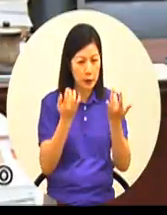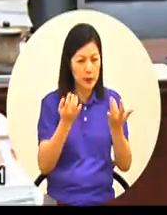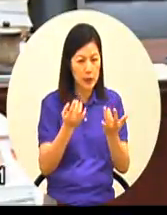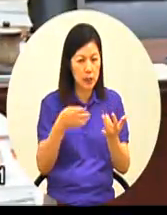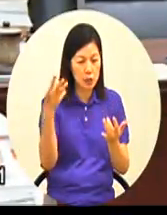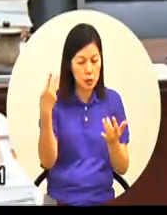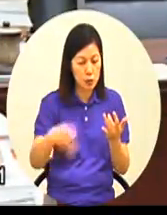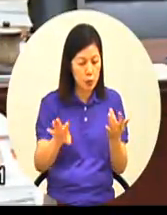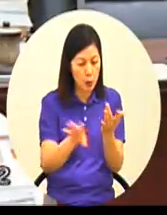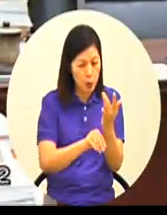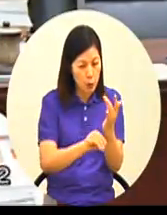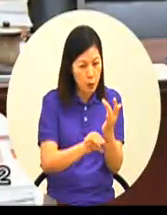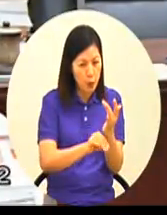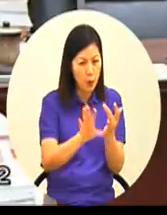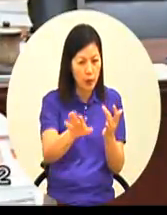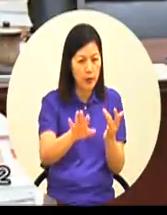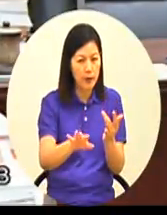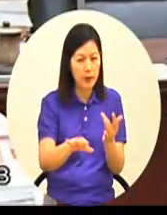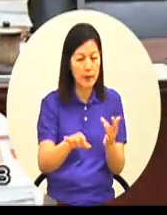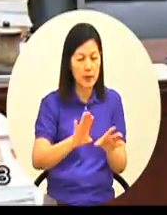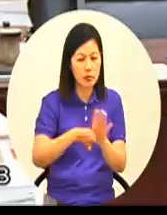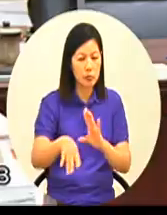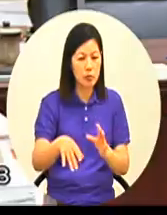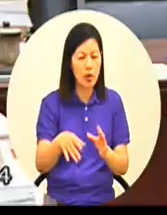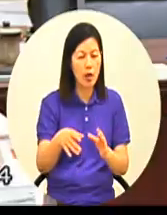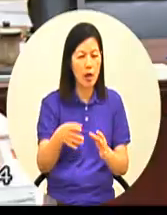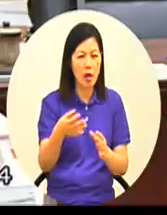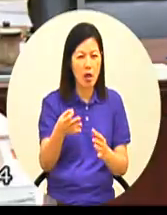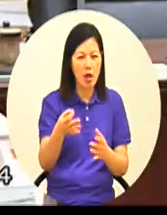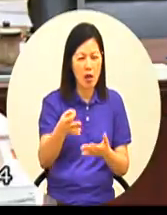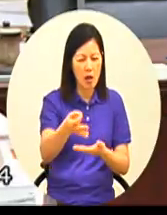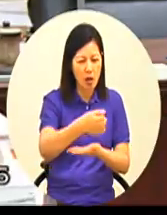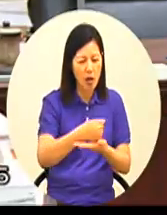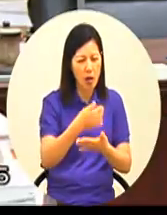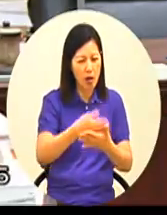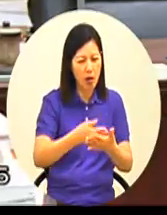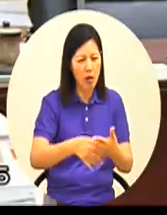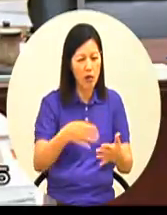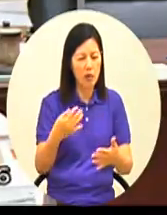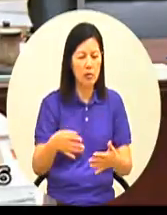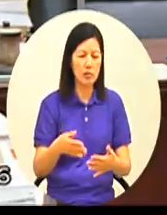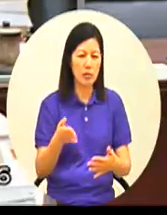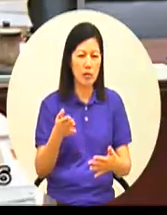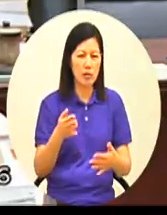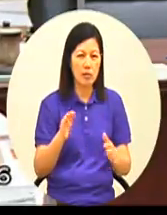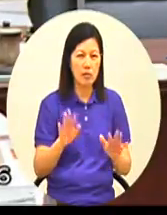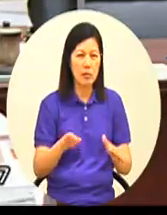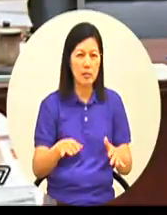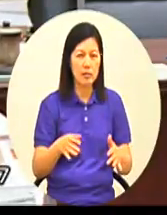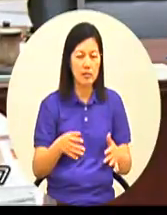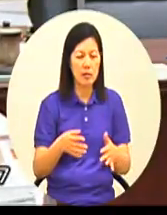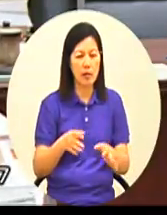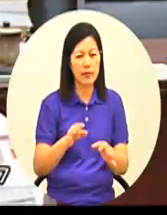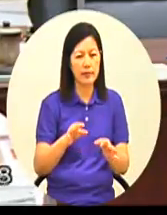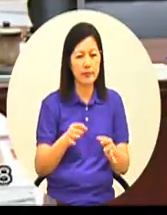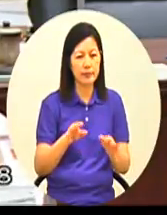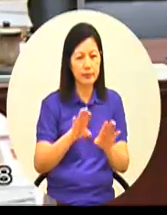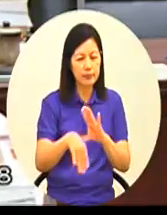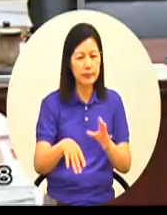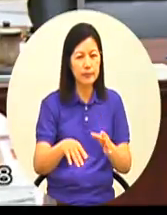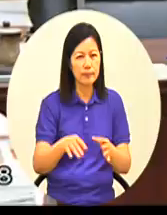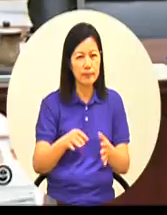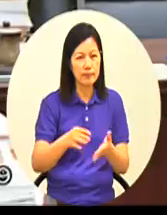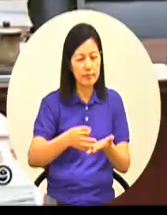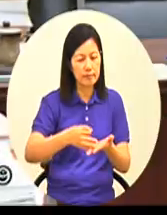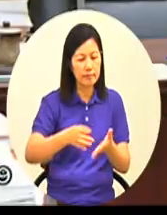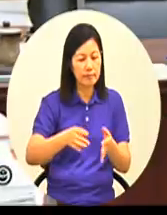那我们必须牺牲多少税收，那个是税收已经涨价了，因为 TGA 所以，政府也不会出钱，都可以政府